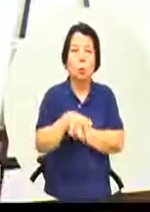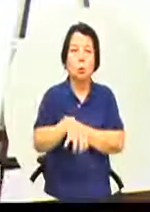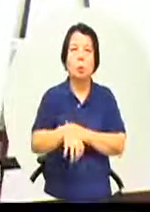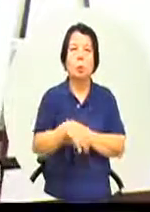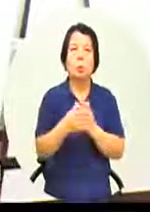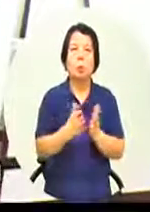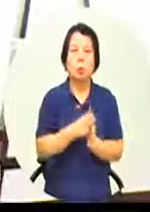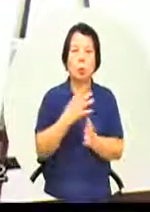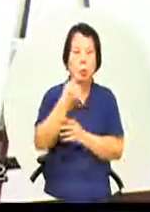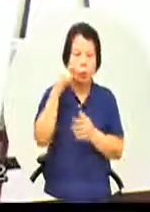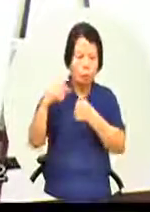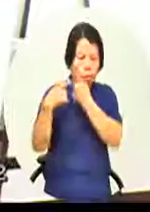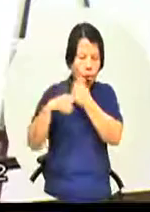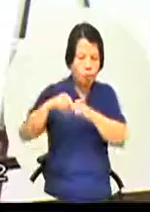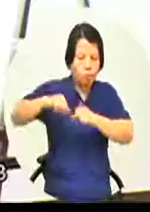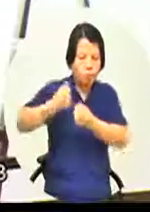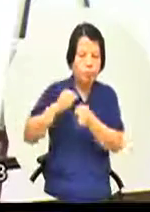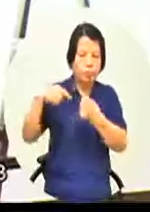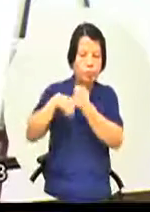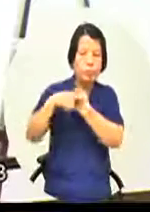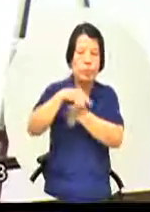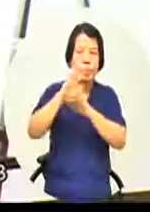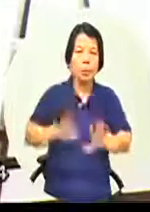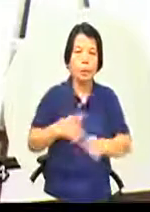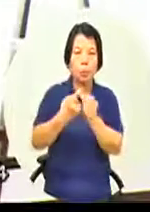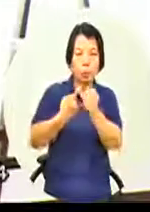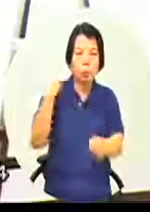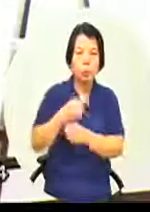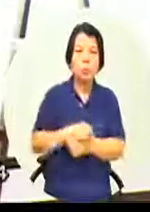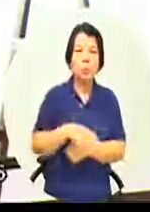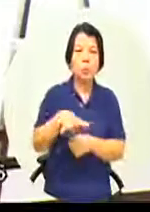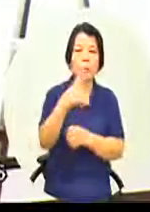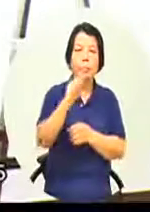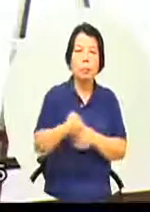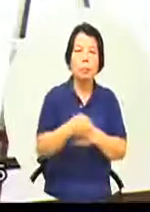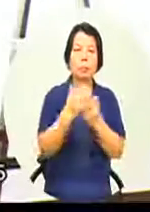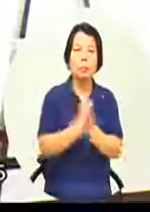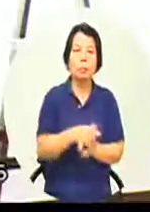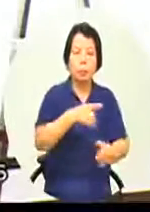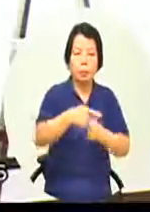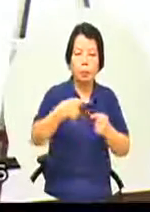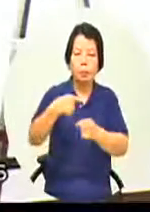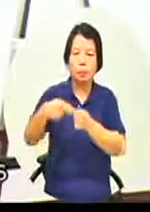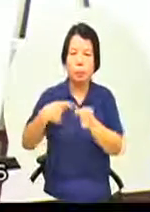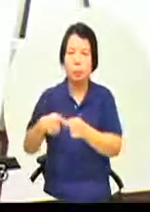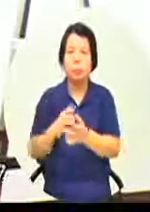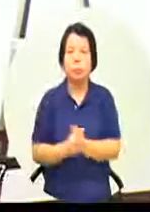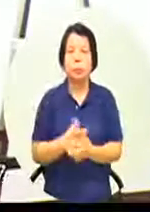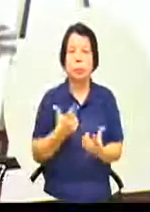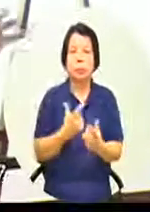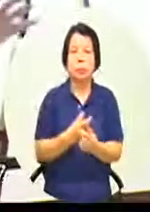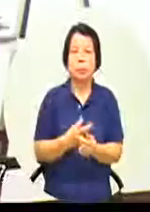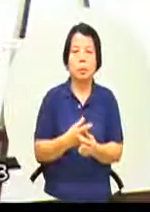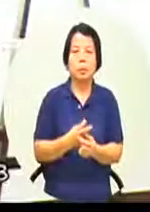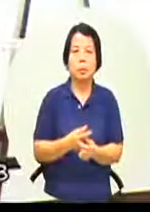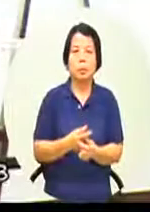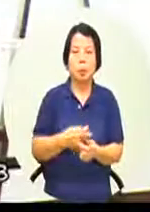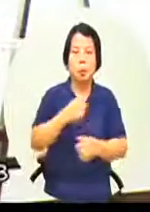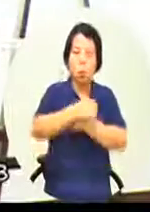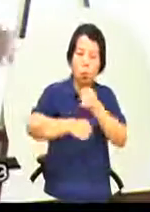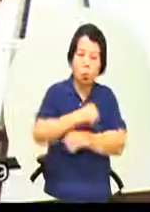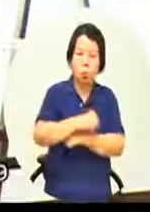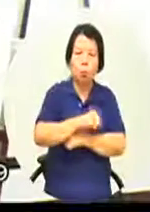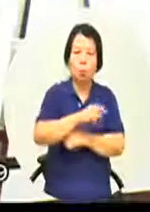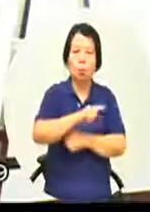法，去年是编400万，那今年是多少钱？那明年好像逐年都还有好几百万的这个活动费